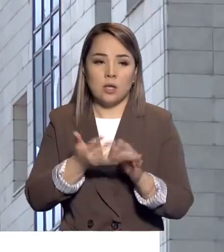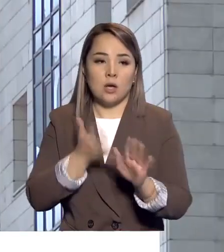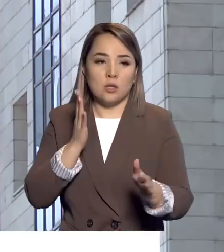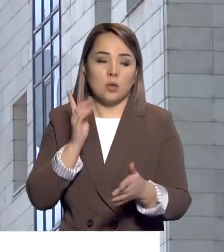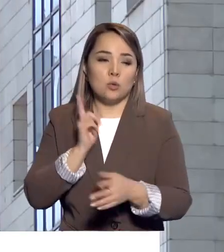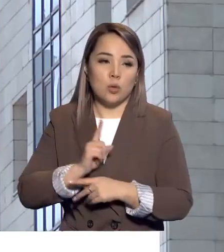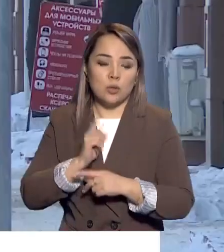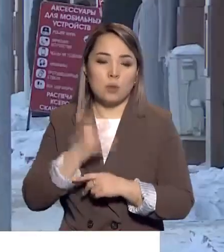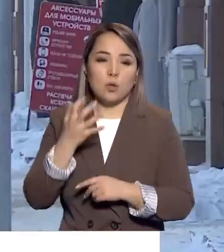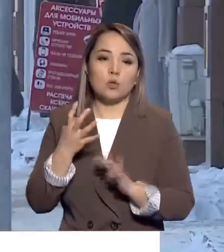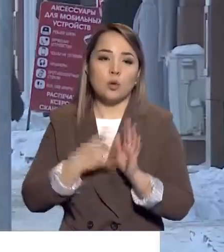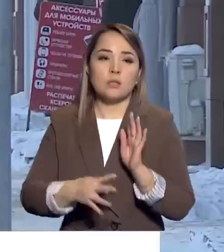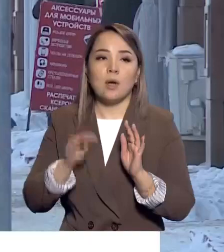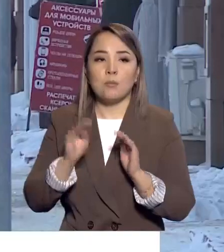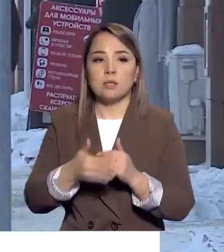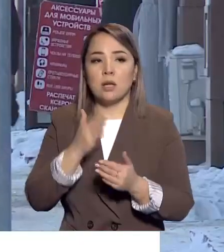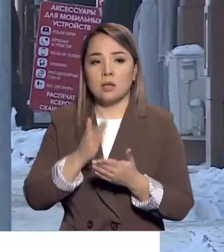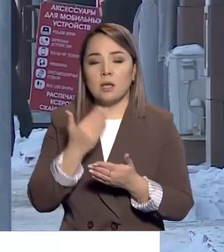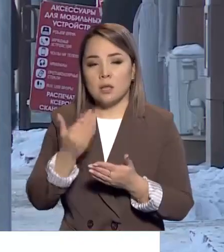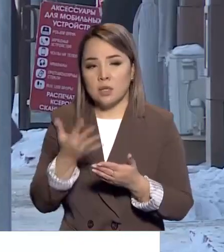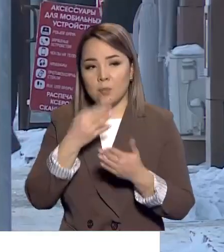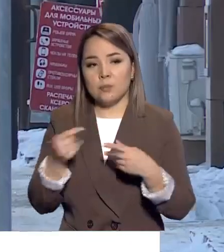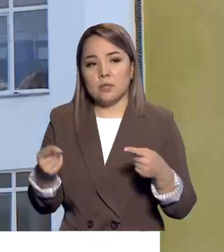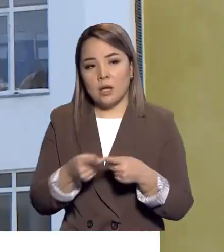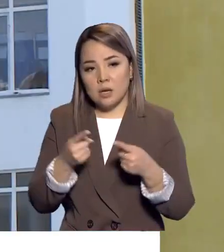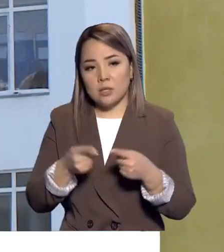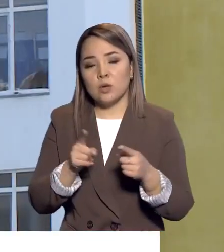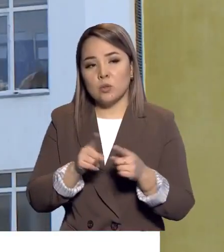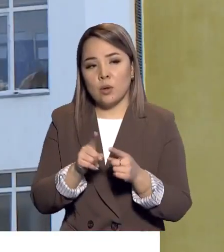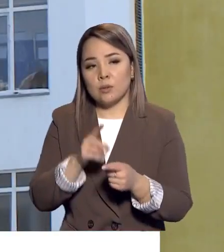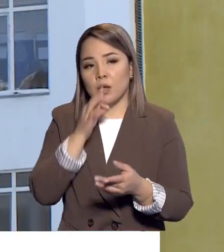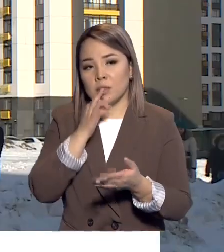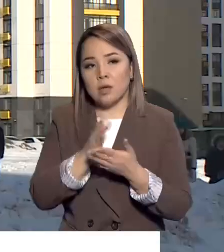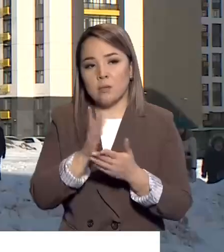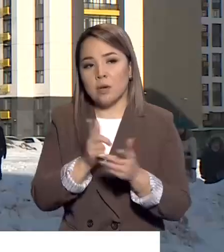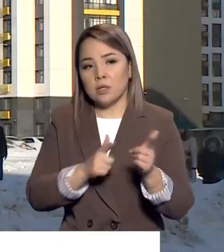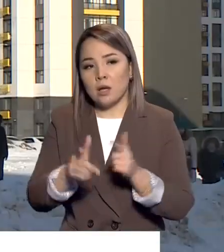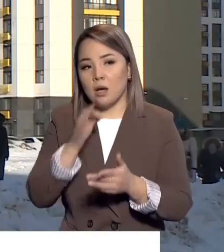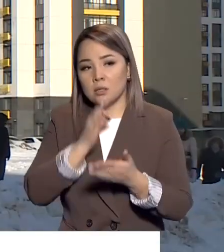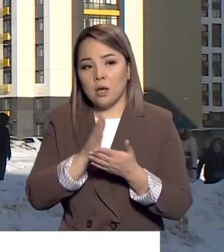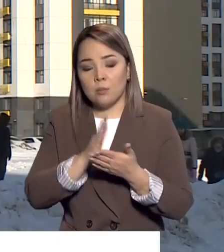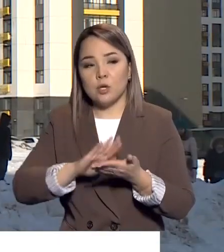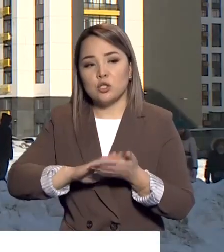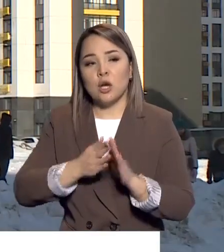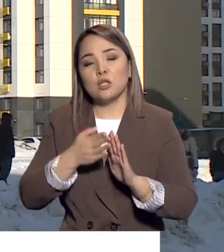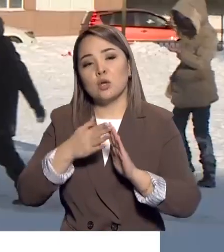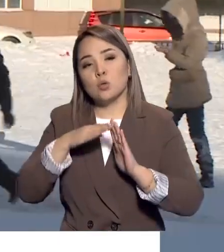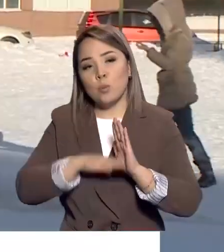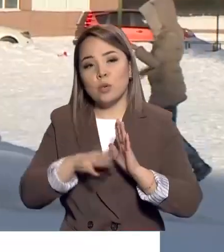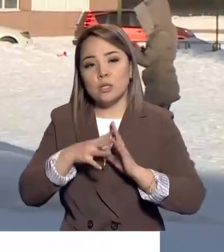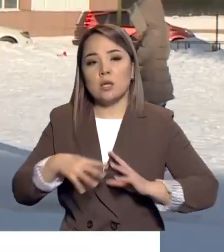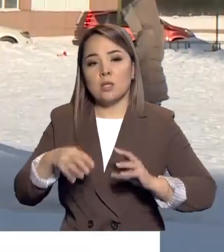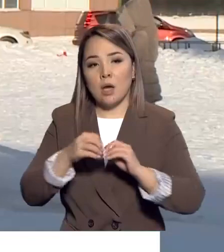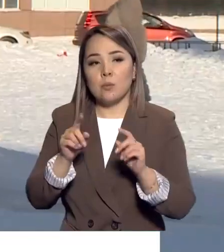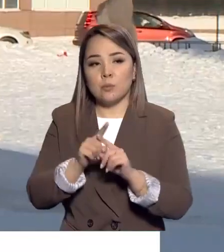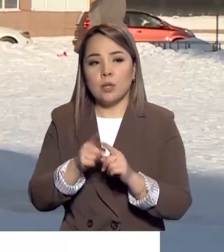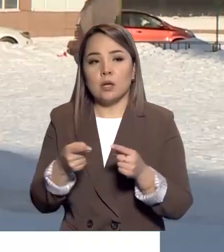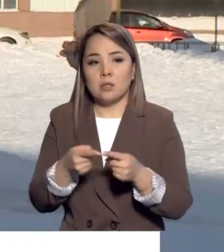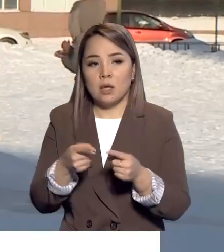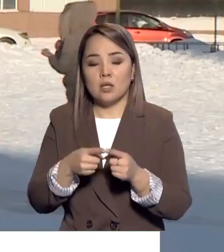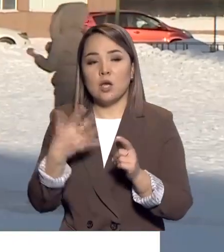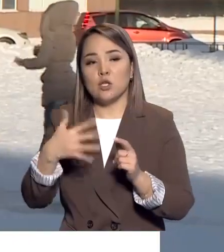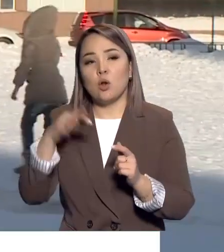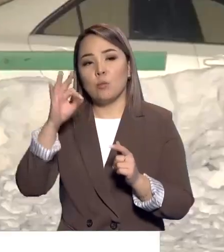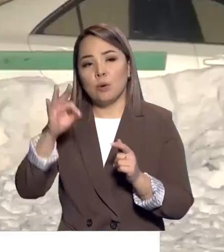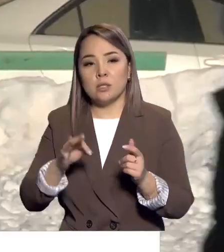590 мыңдай. Үкімет оларға арнап жалдамалы және несиелік бағдарламалар әзірлеген. Мәселен, жағдайы төмен отбасылардың жалдау ақысының 50%